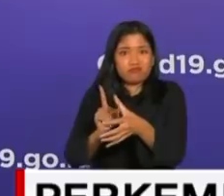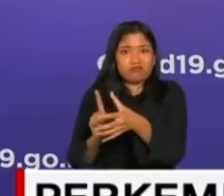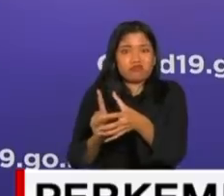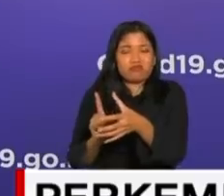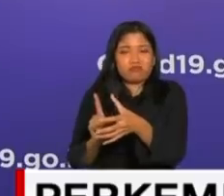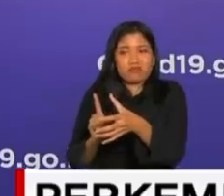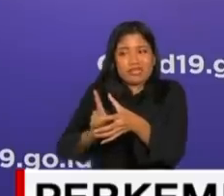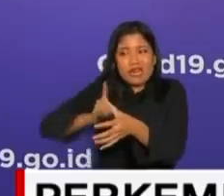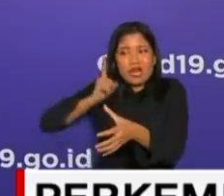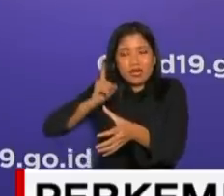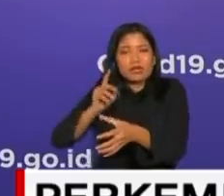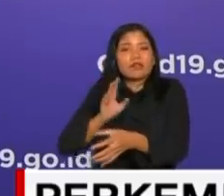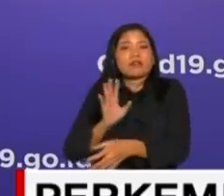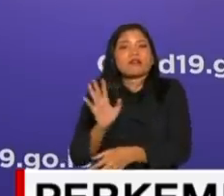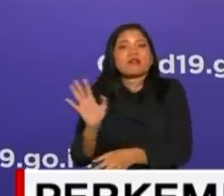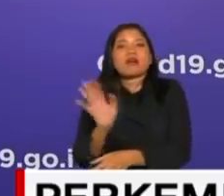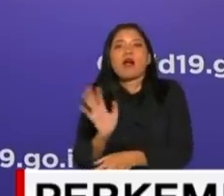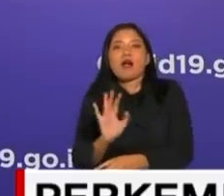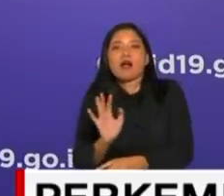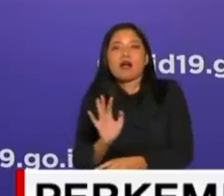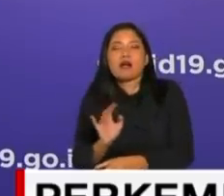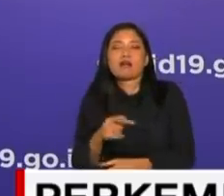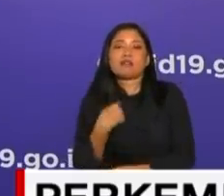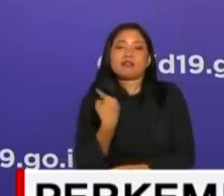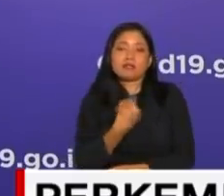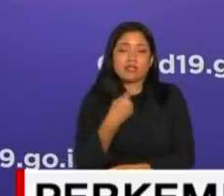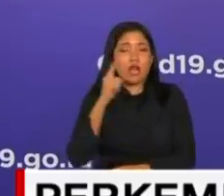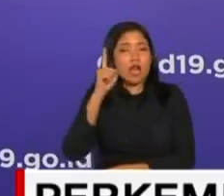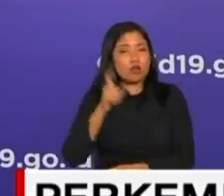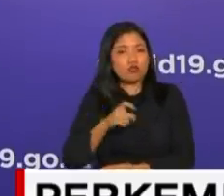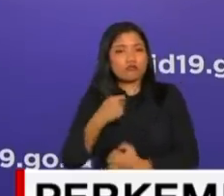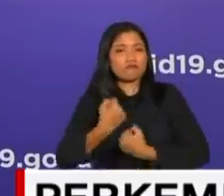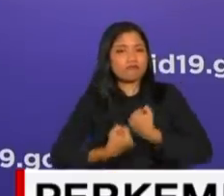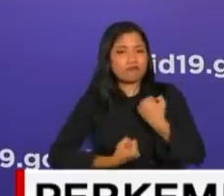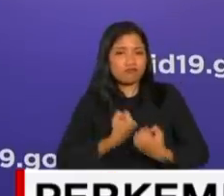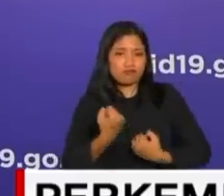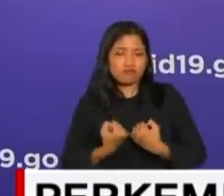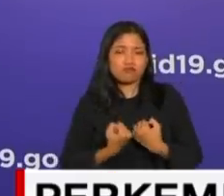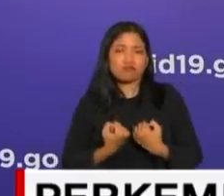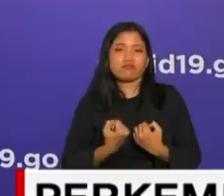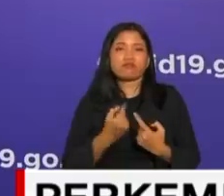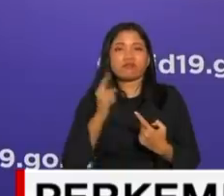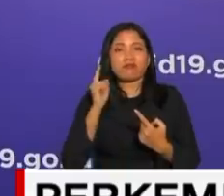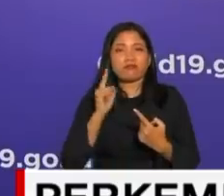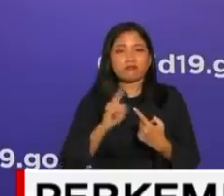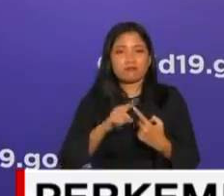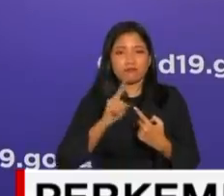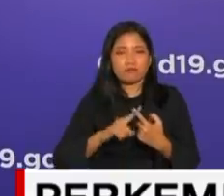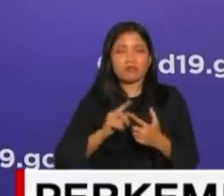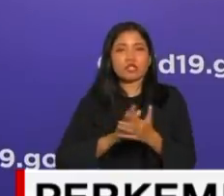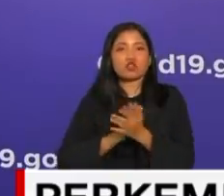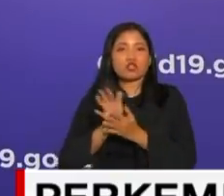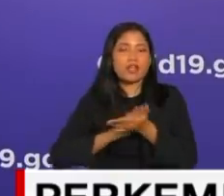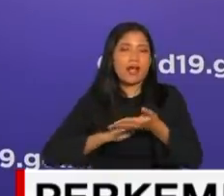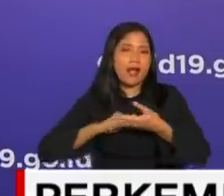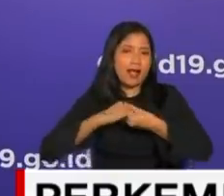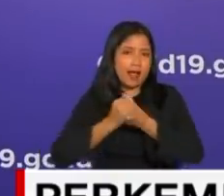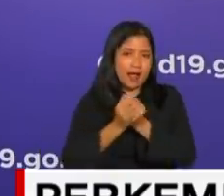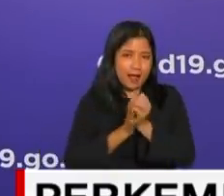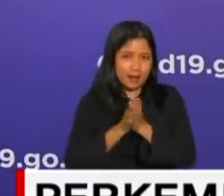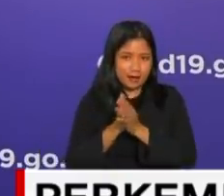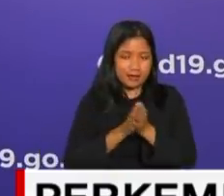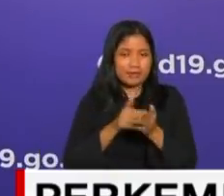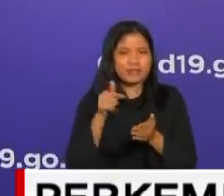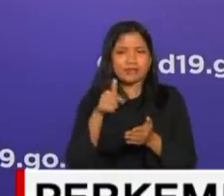itu kembali kami Ingatkan dan harus kita laksanakan yang pertama cuci tangan ini menjadi